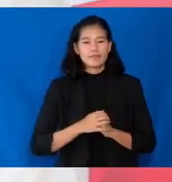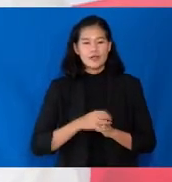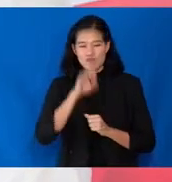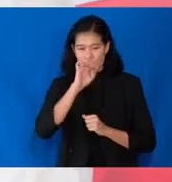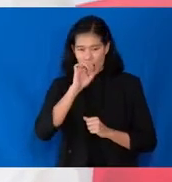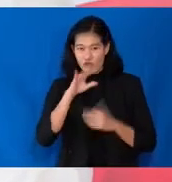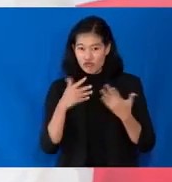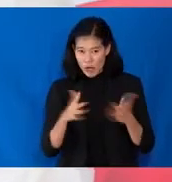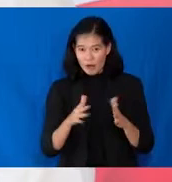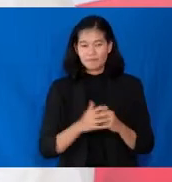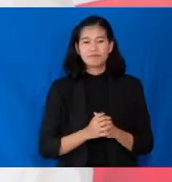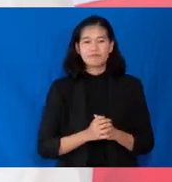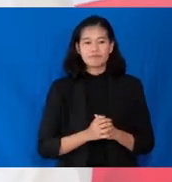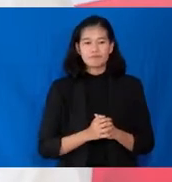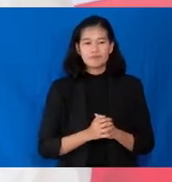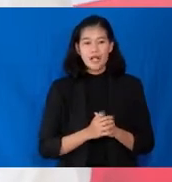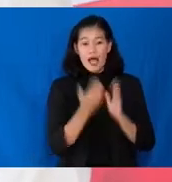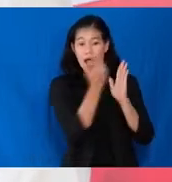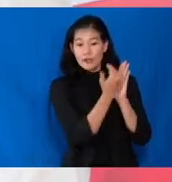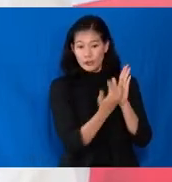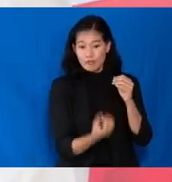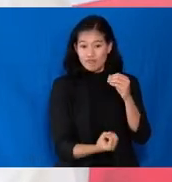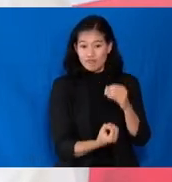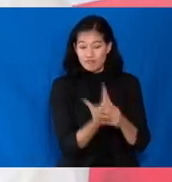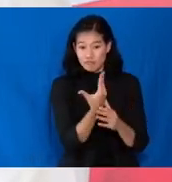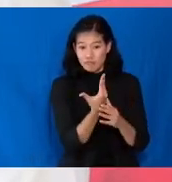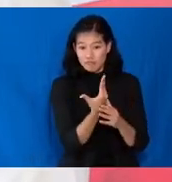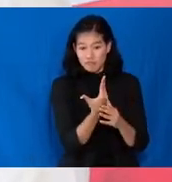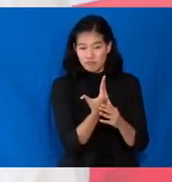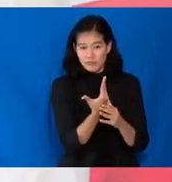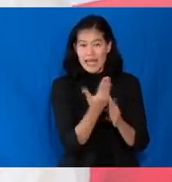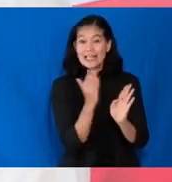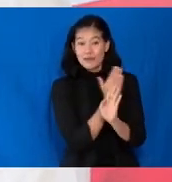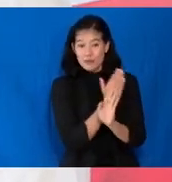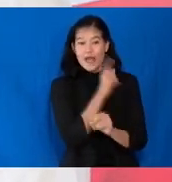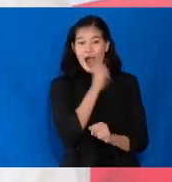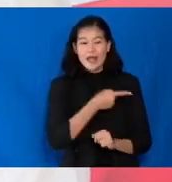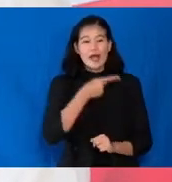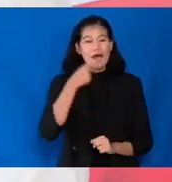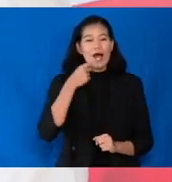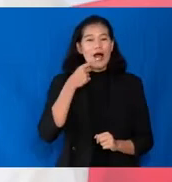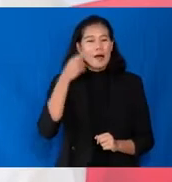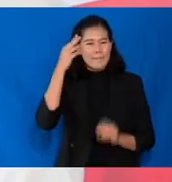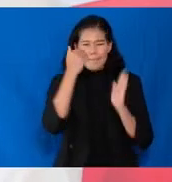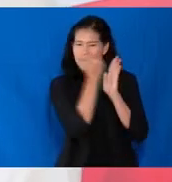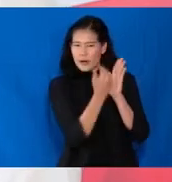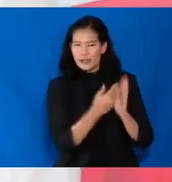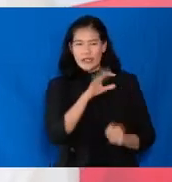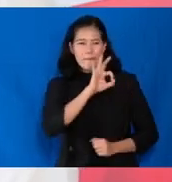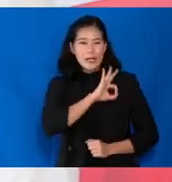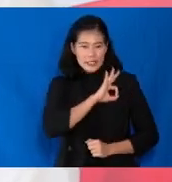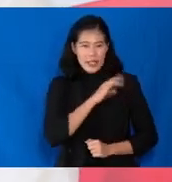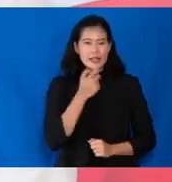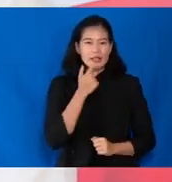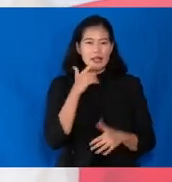Mar yang lalu dan penerbitan ini didahului dengan penerbitan Keppres No ke-11 tahun 2020 tentang